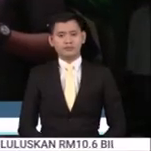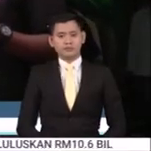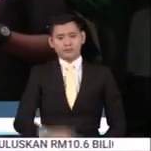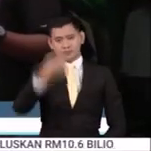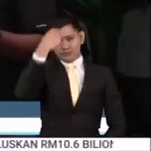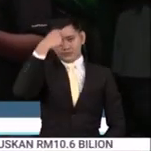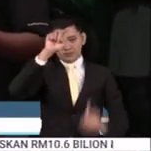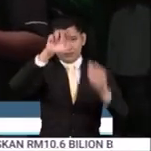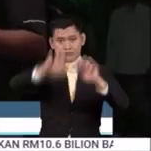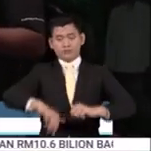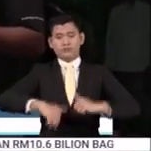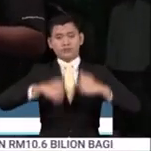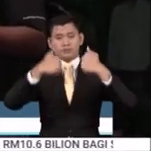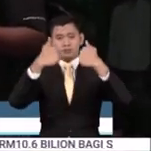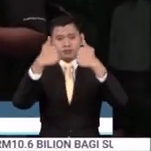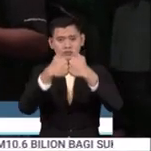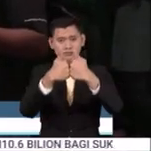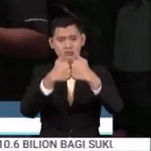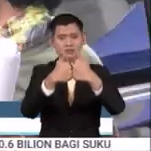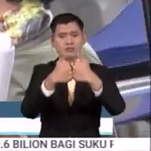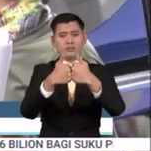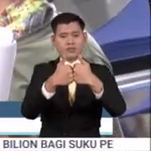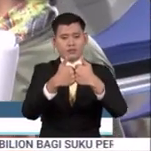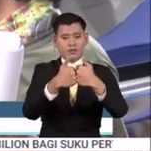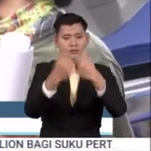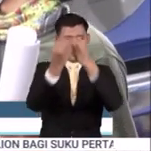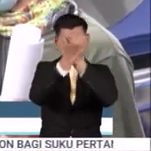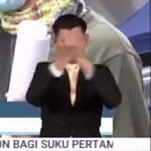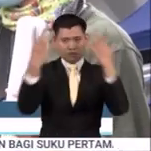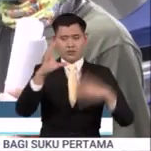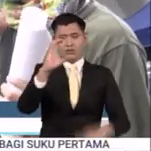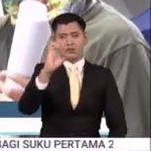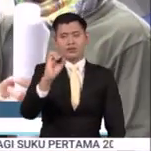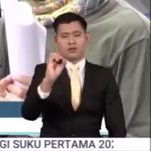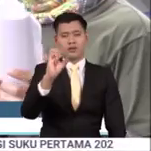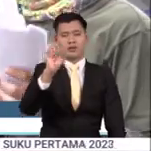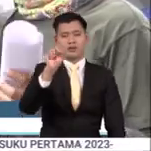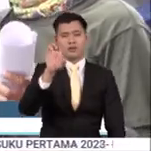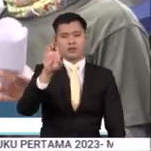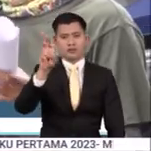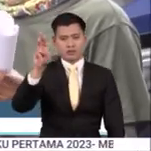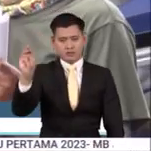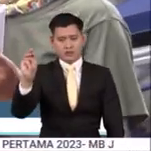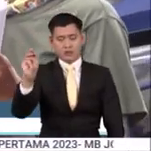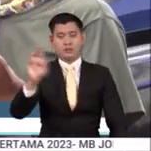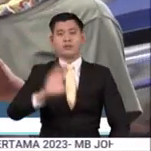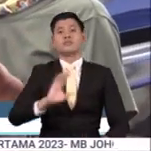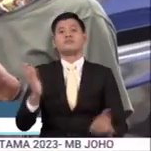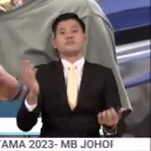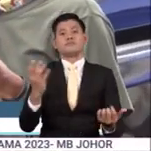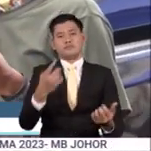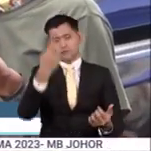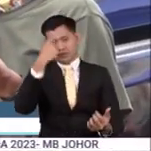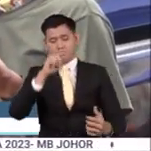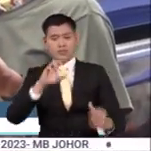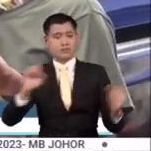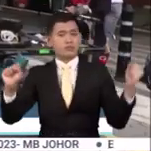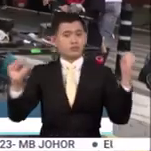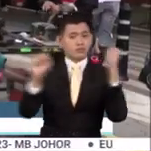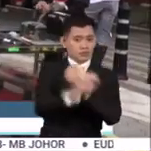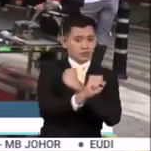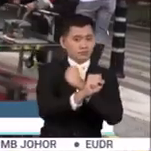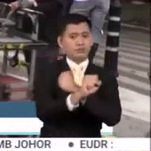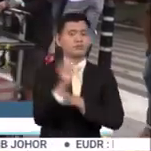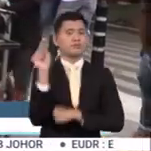Bagi Persatuan Seniman Malaysia, kenyataan Awesome TV seperti mencabar kesabaran anak-anak seni tempatan, sedangkan stesen TV